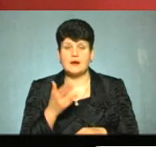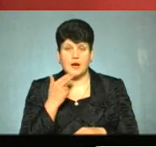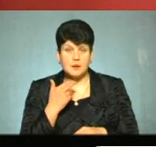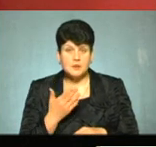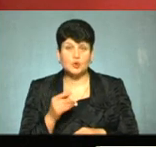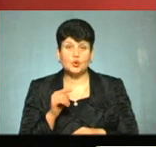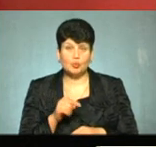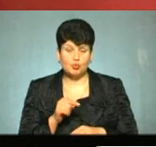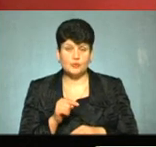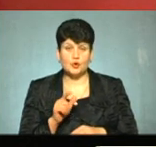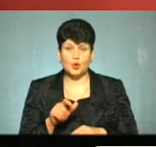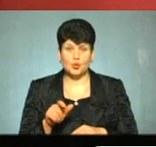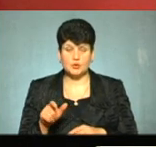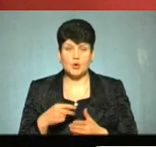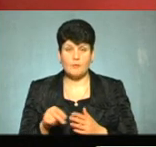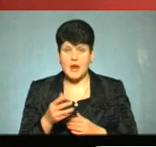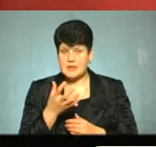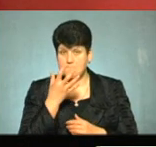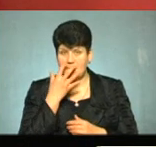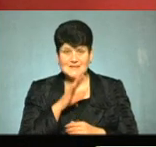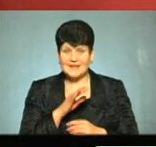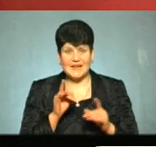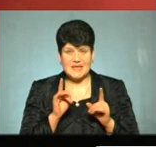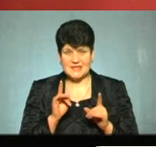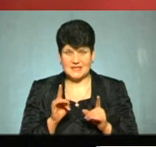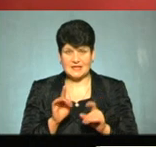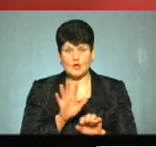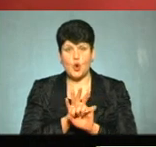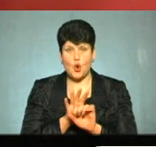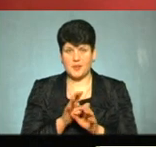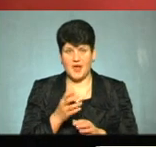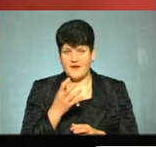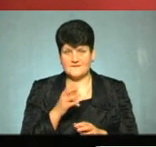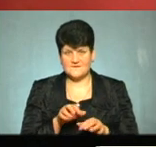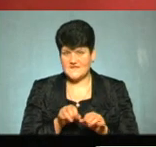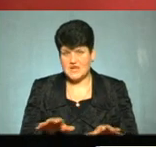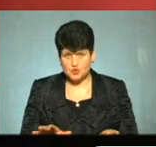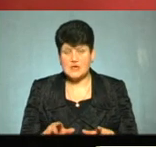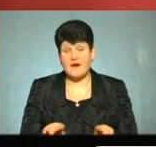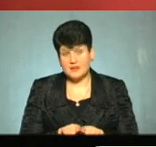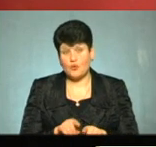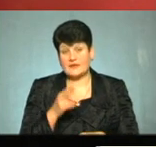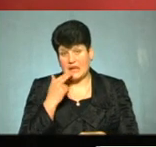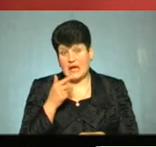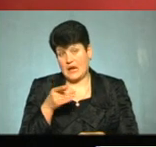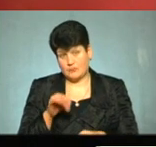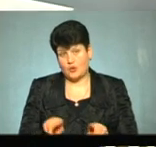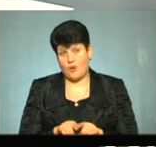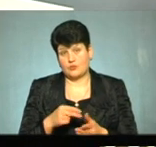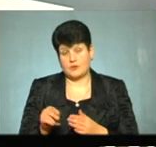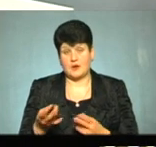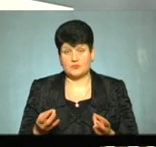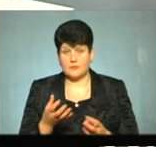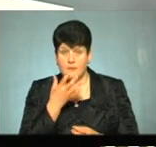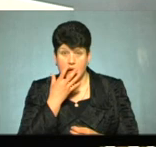грип. Тому люди купляють маски не тільки від, скажімо так, від коронавірусу, а також від грипу, від грипоподібних